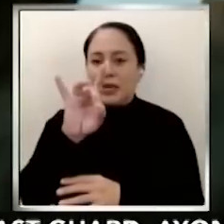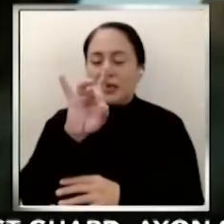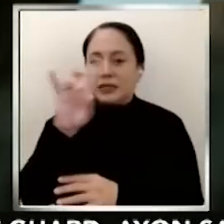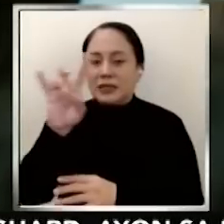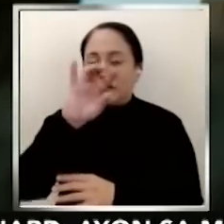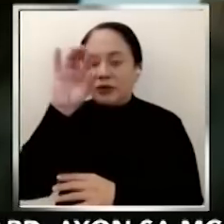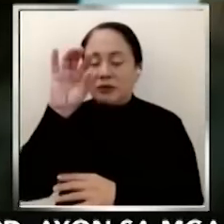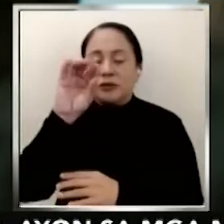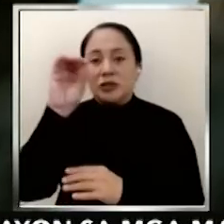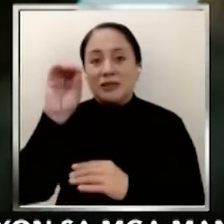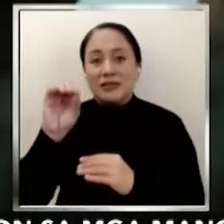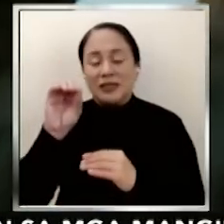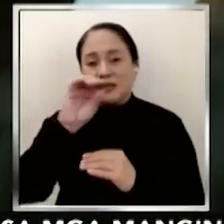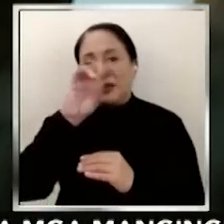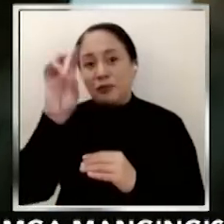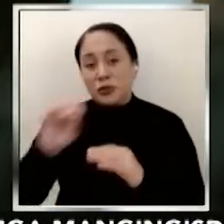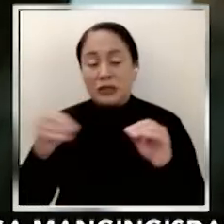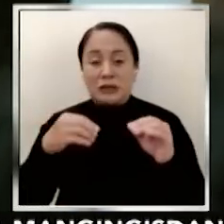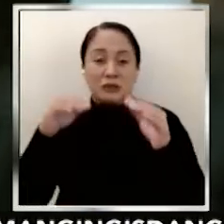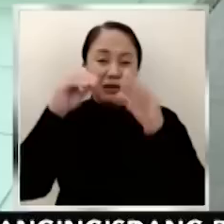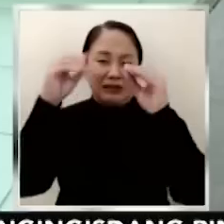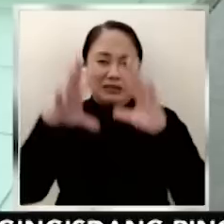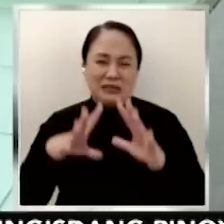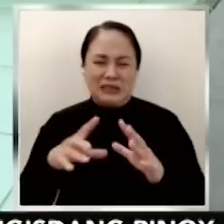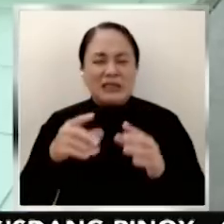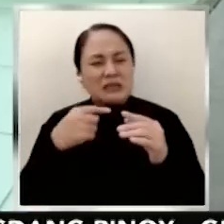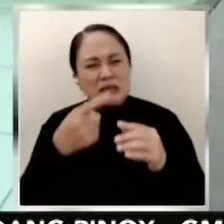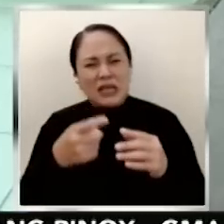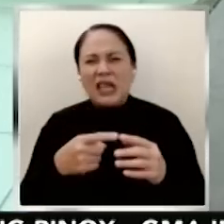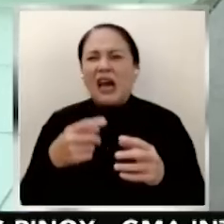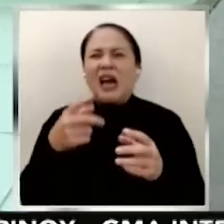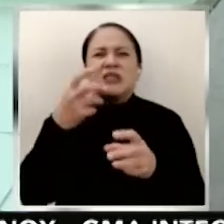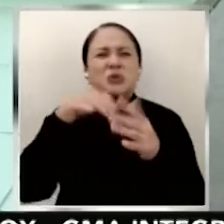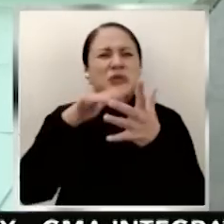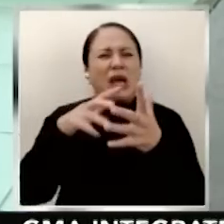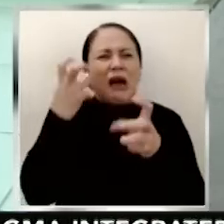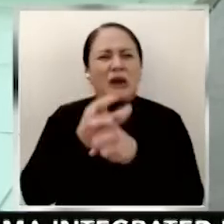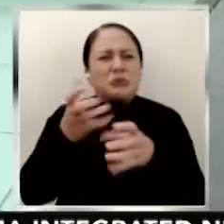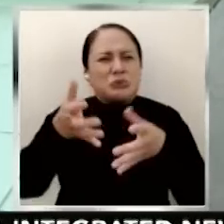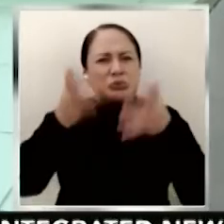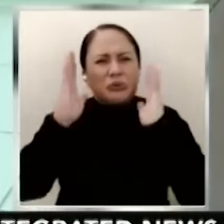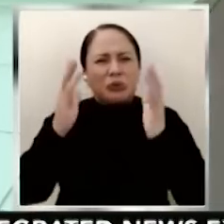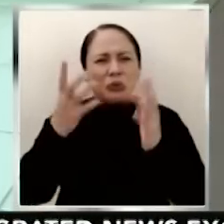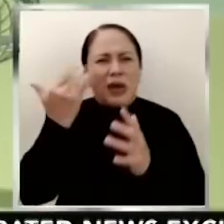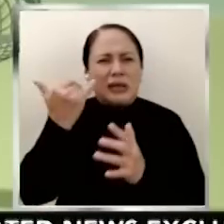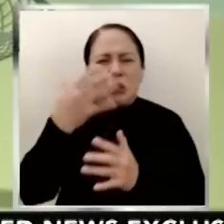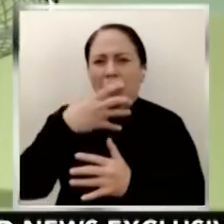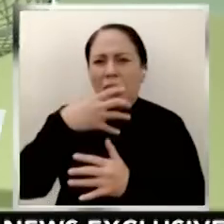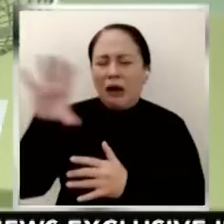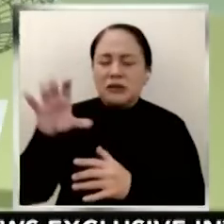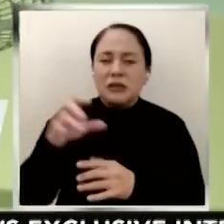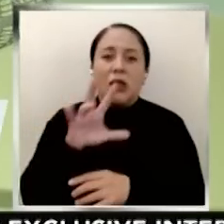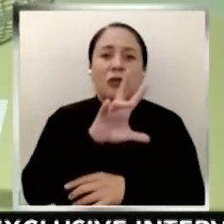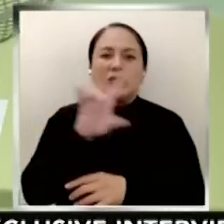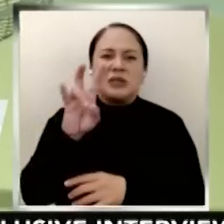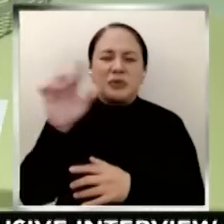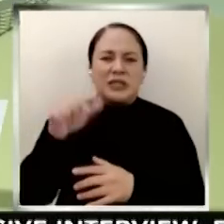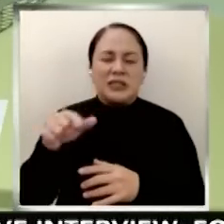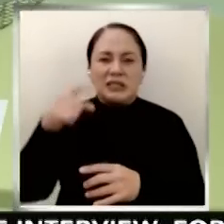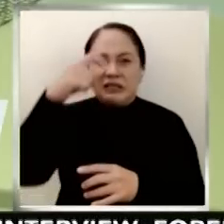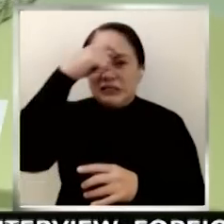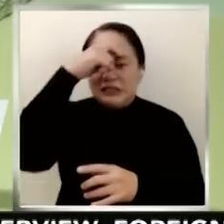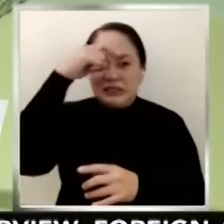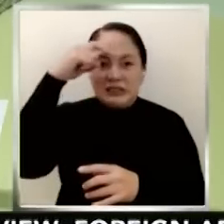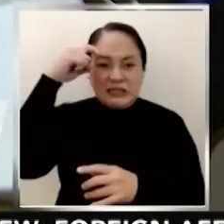hirap mag-focus ang mga bata sa klase dahil sa init. 37% naman ang nagsabing na trigger ng summer heat ang kanilang